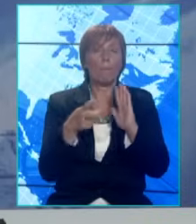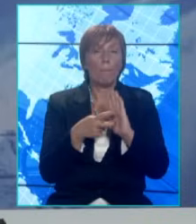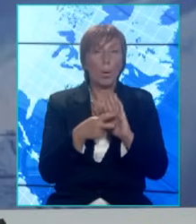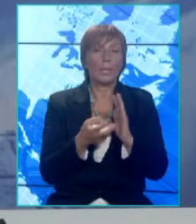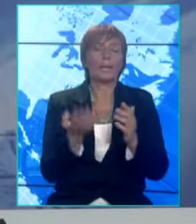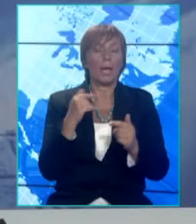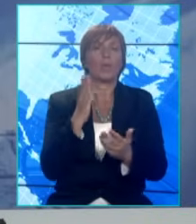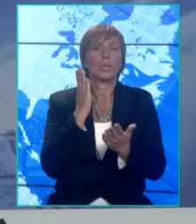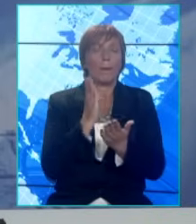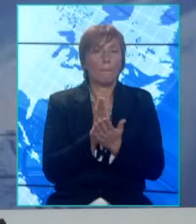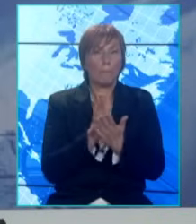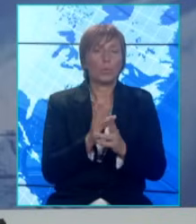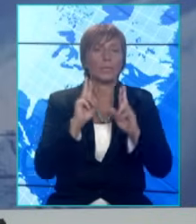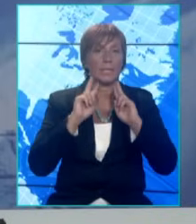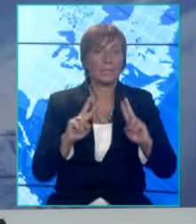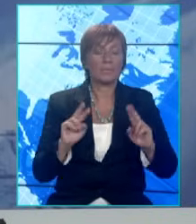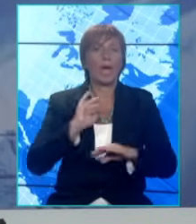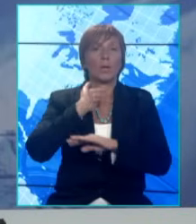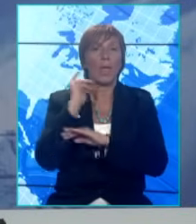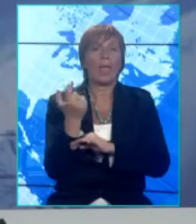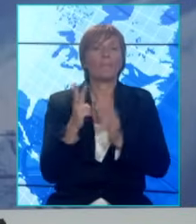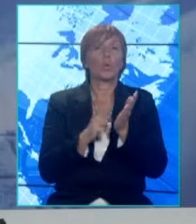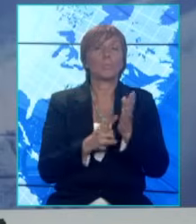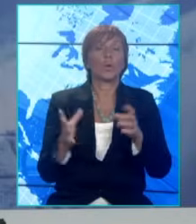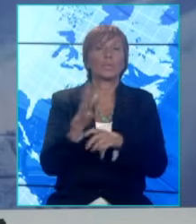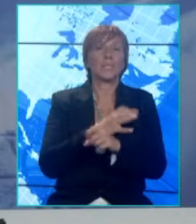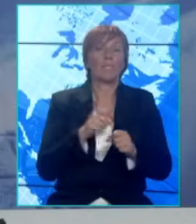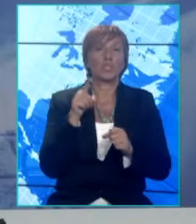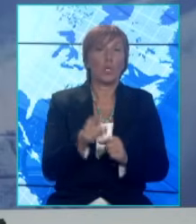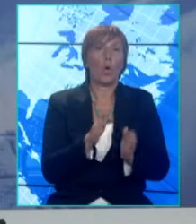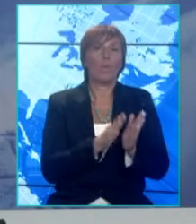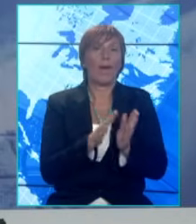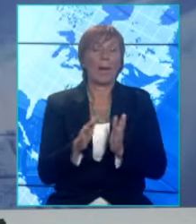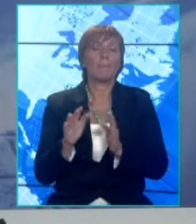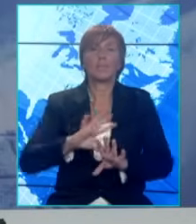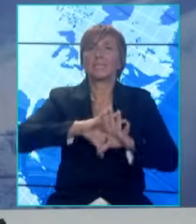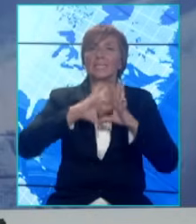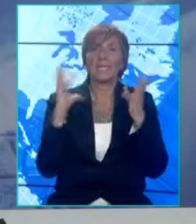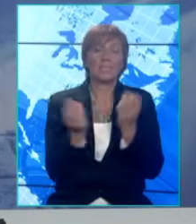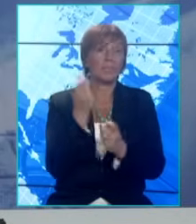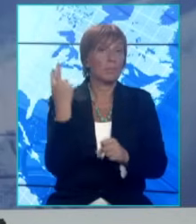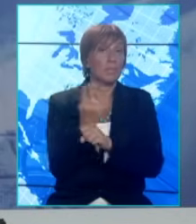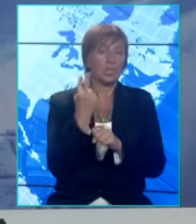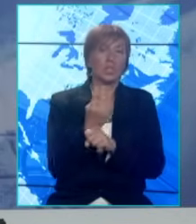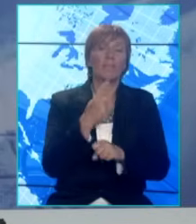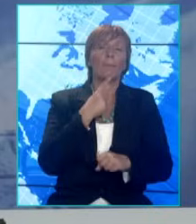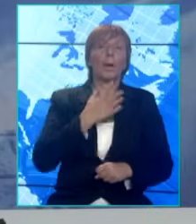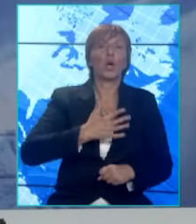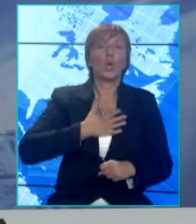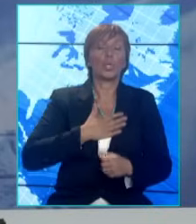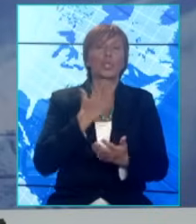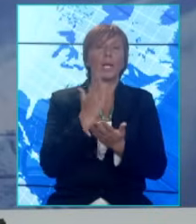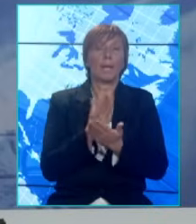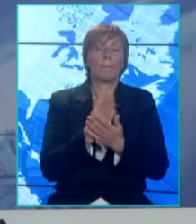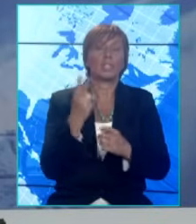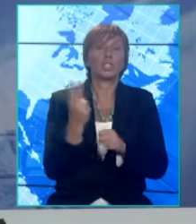političkom kontekstu, nego da u stvarnom kontekstu Europska unija završi taj proces sa svim zemljama koje žele postati